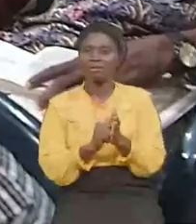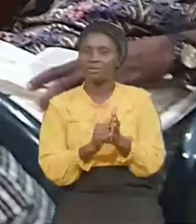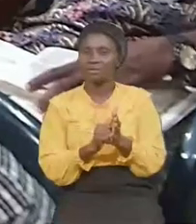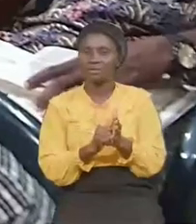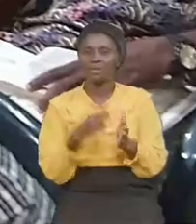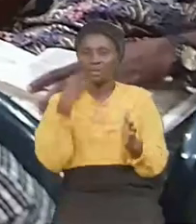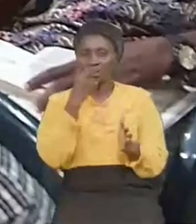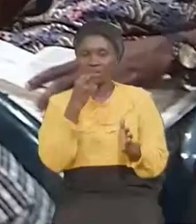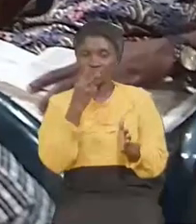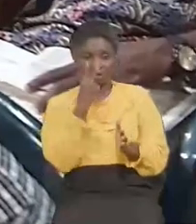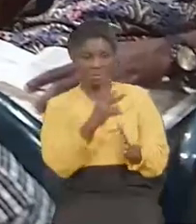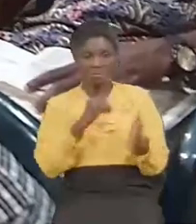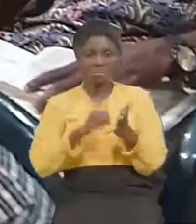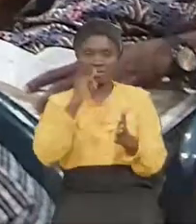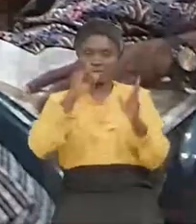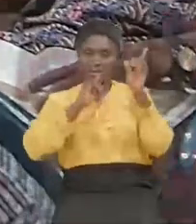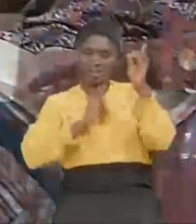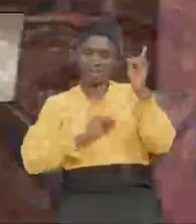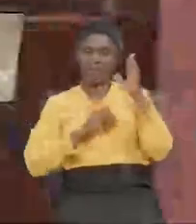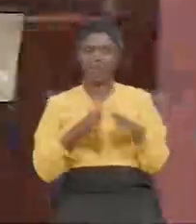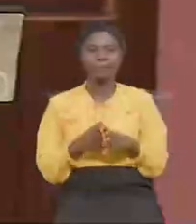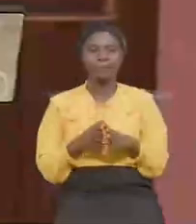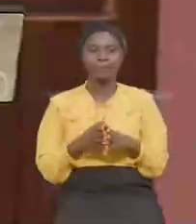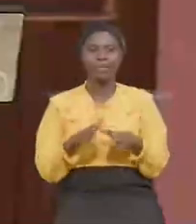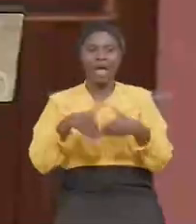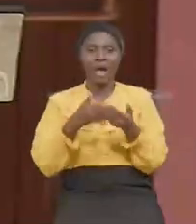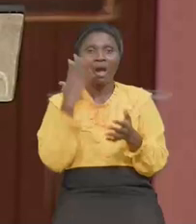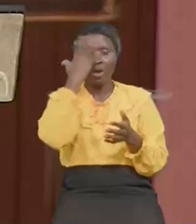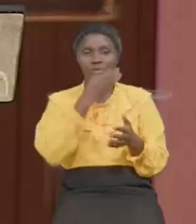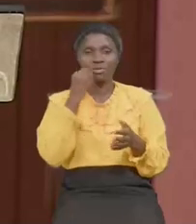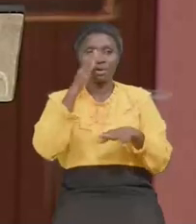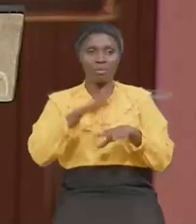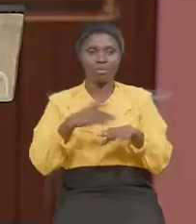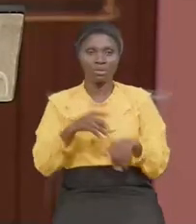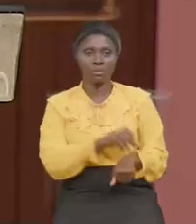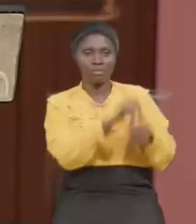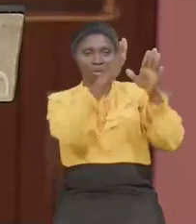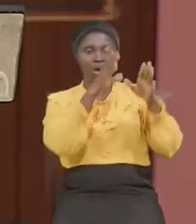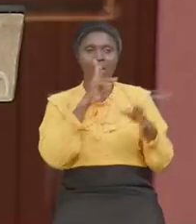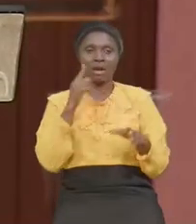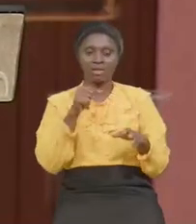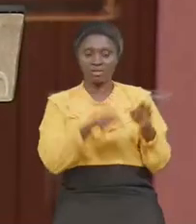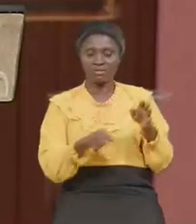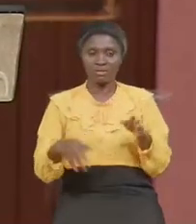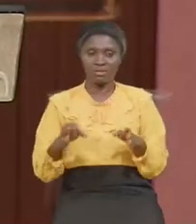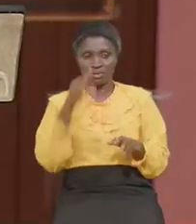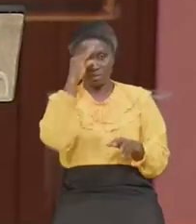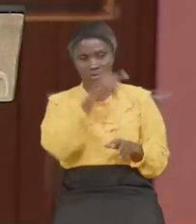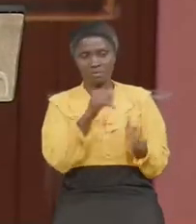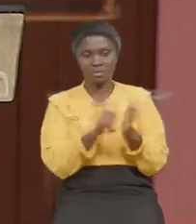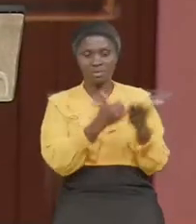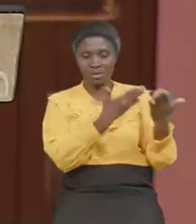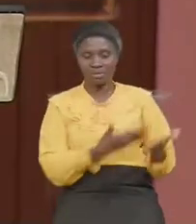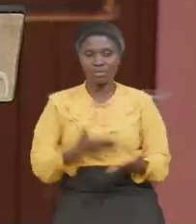sont beaux, verset 7, sur les montagnes, les pieds de celui qui apporte de bonnes nouvelles, qui publie la